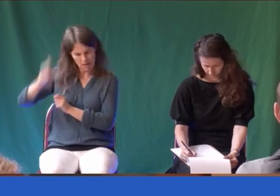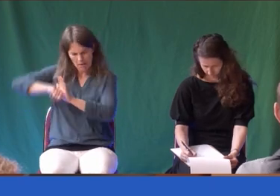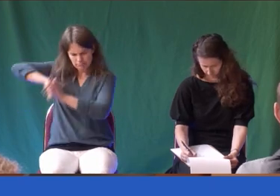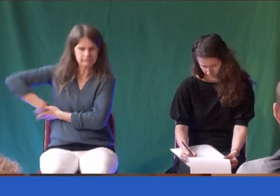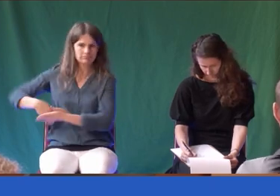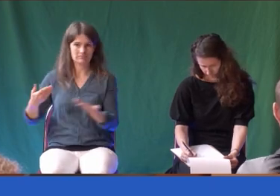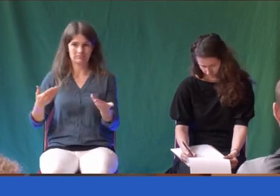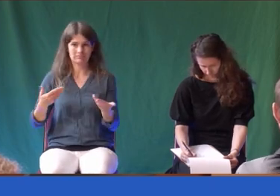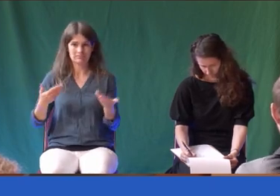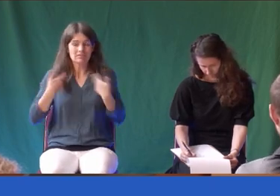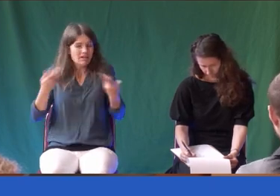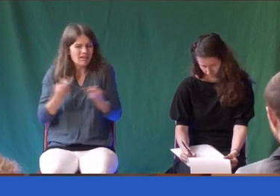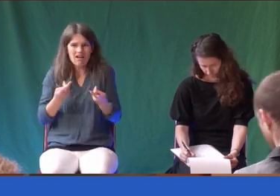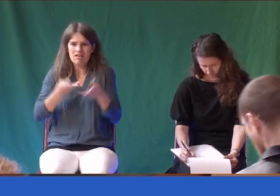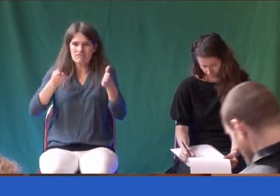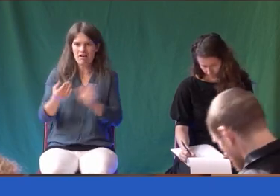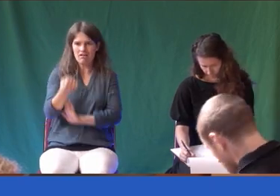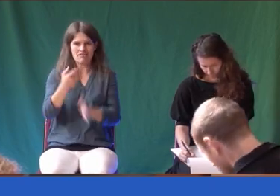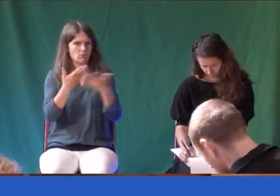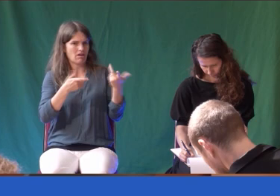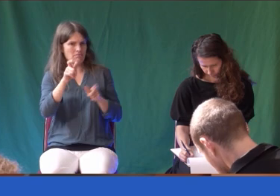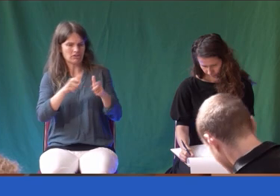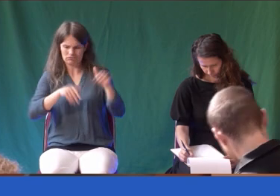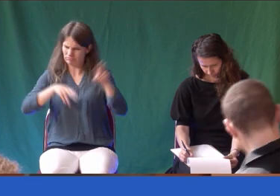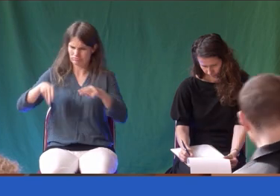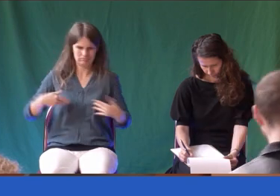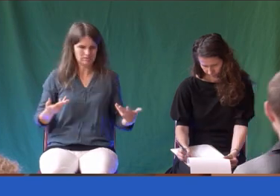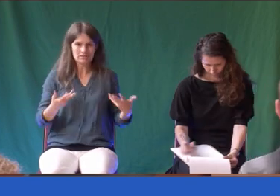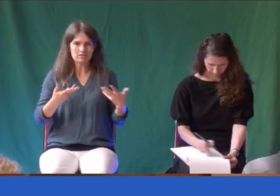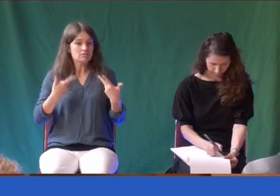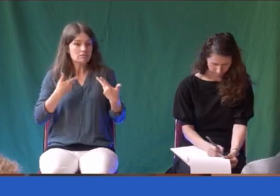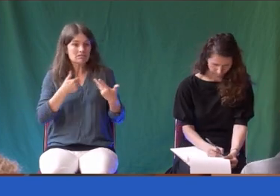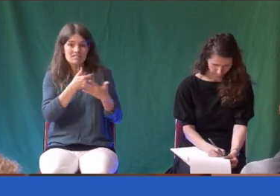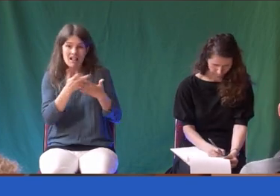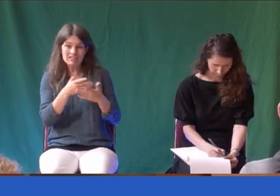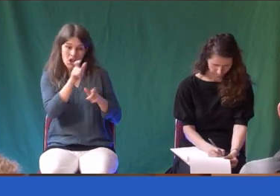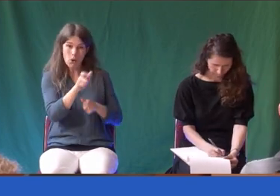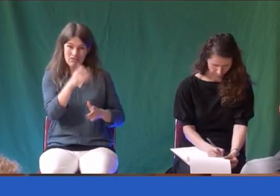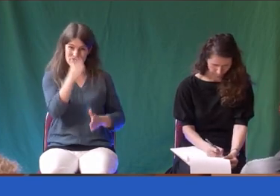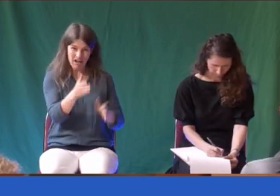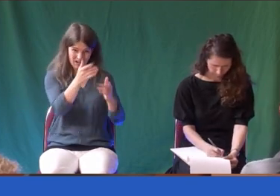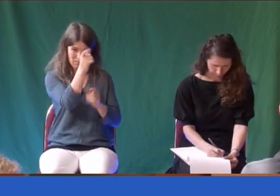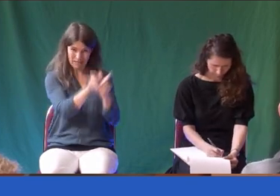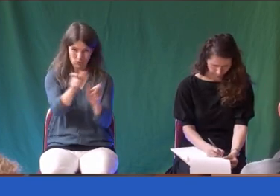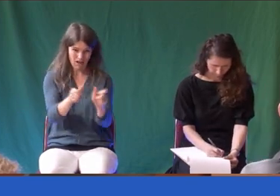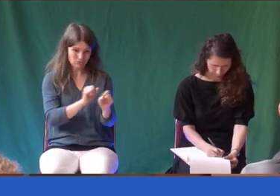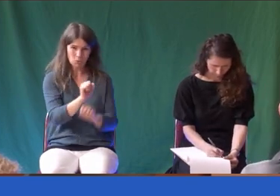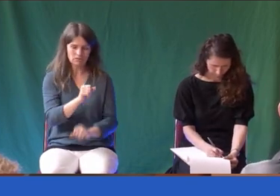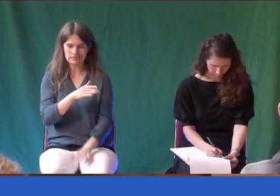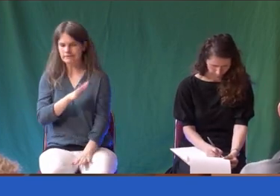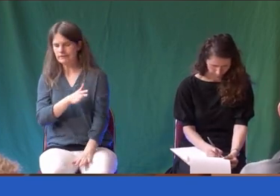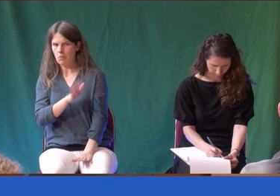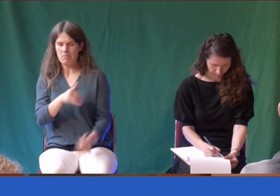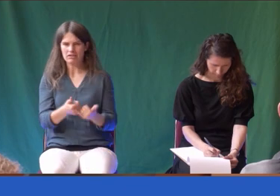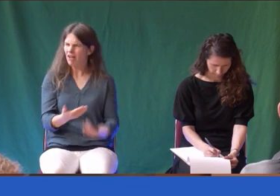seines Fachkräfte oder auch Menschen aus dem persönlichen Umfeld teilweise in Frage gestellt ob Menschen mit Behinderung denn überhaupt